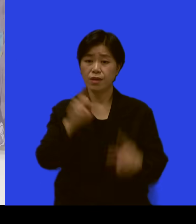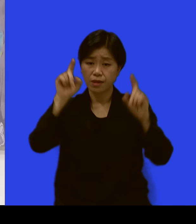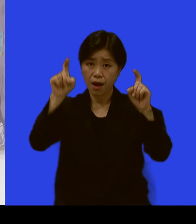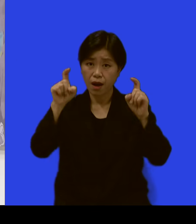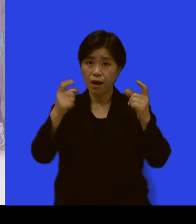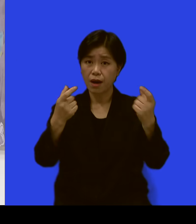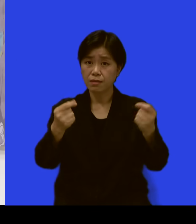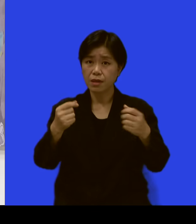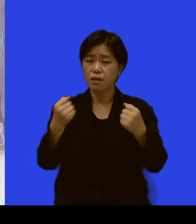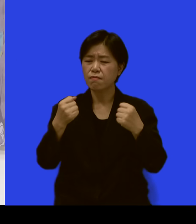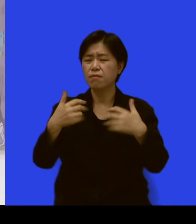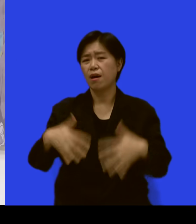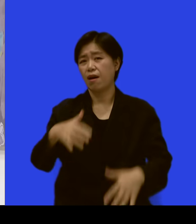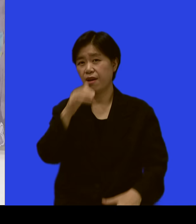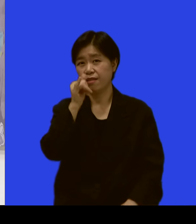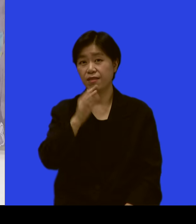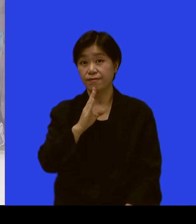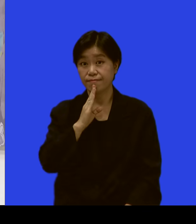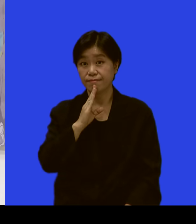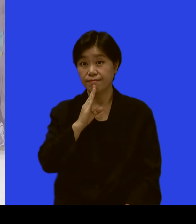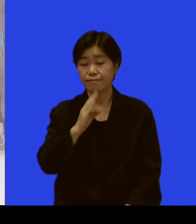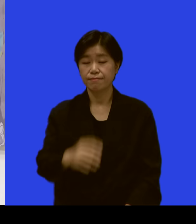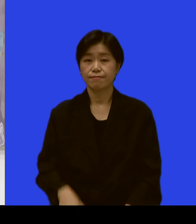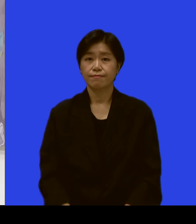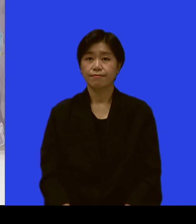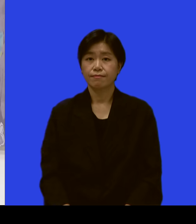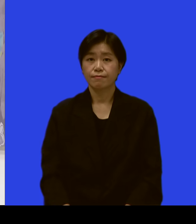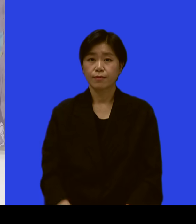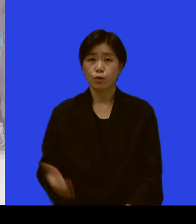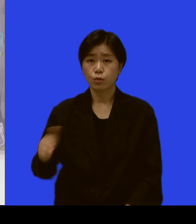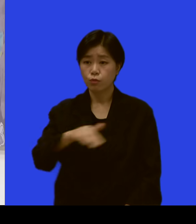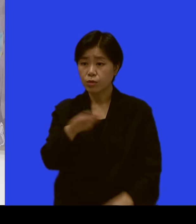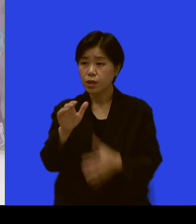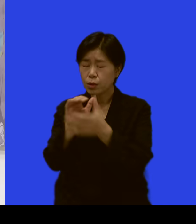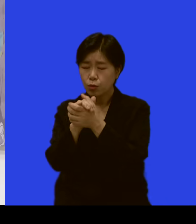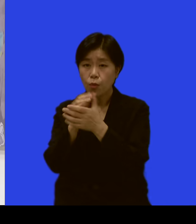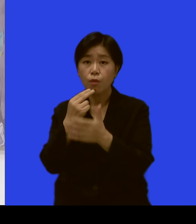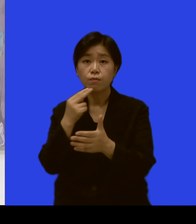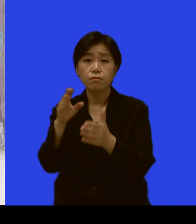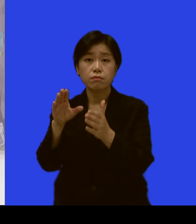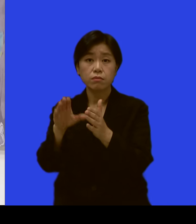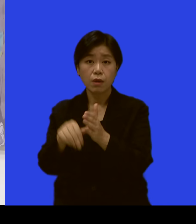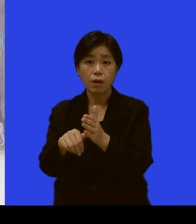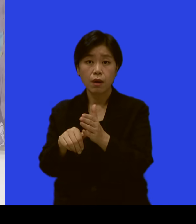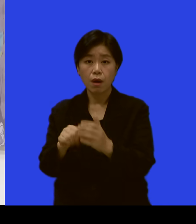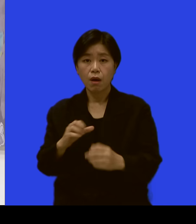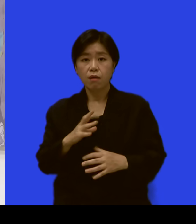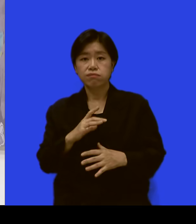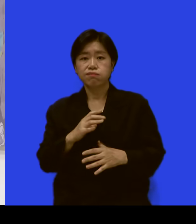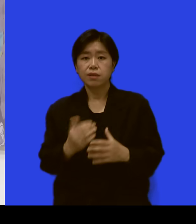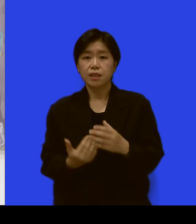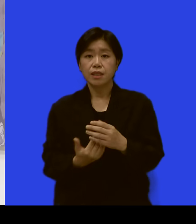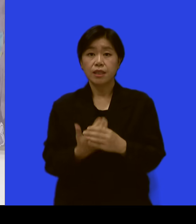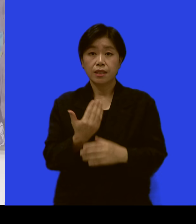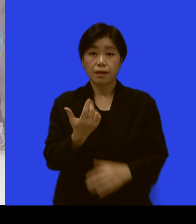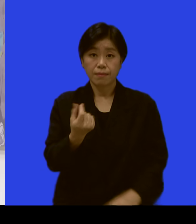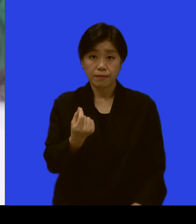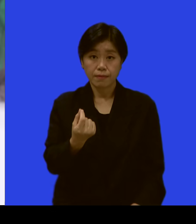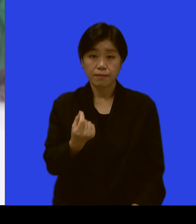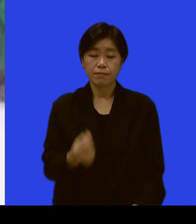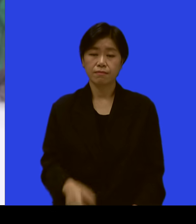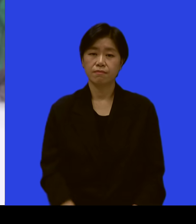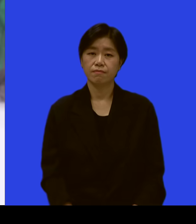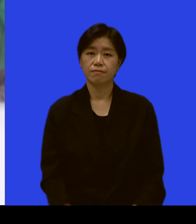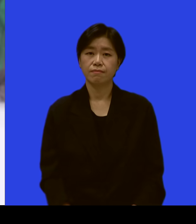안 하게 되고 예. 그러다 보니까 어느 순간 어마어마한 부담감이 저 안에 딱 찾아왔을 때 너무 두려움과 함께 그런 공포들이